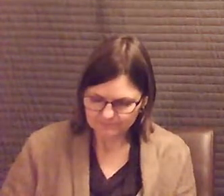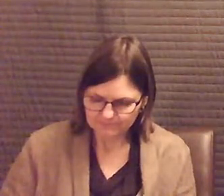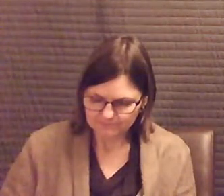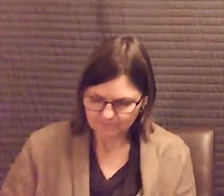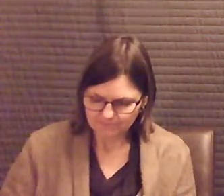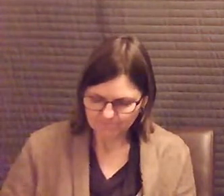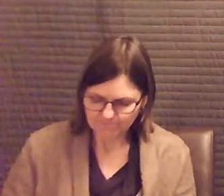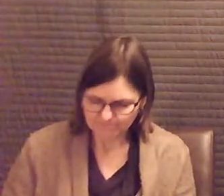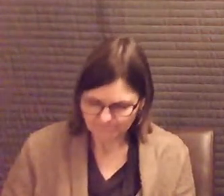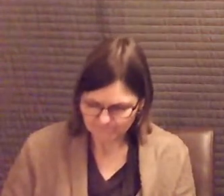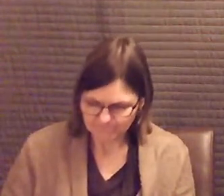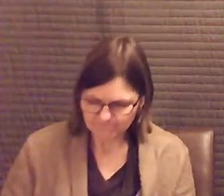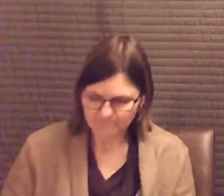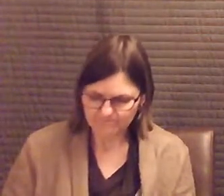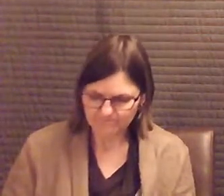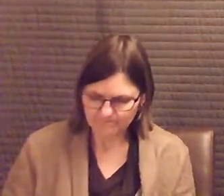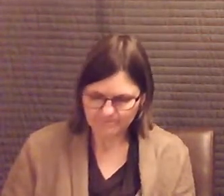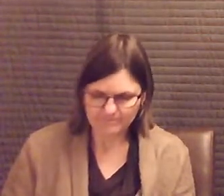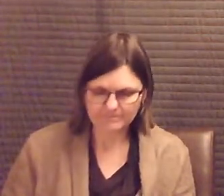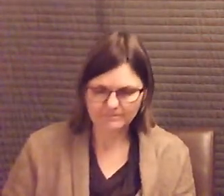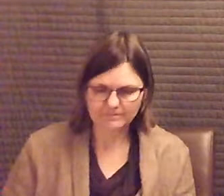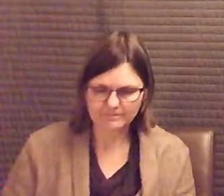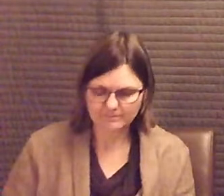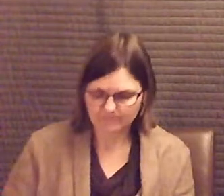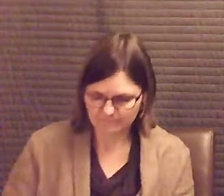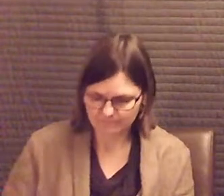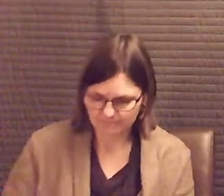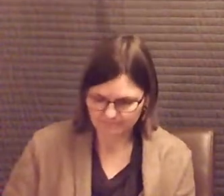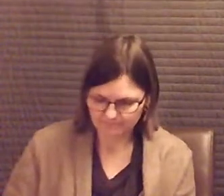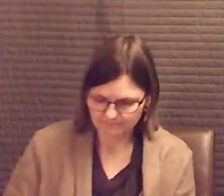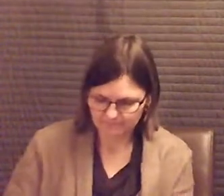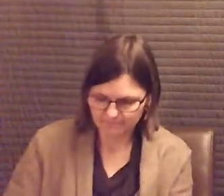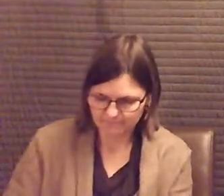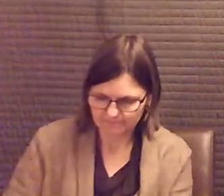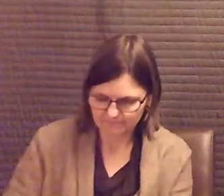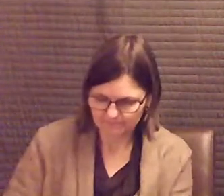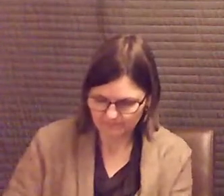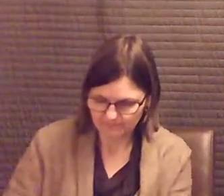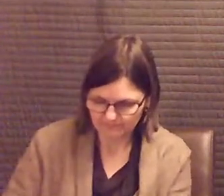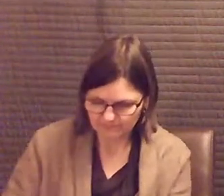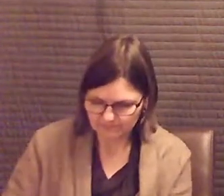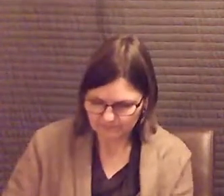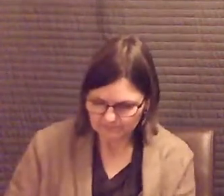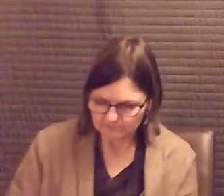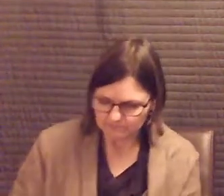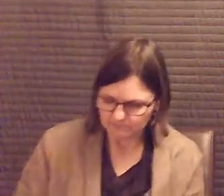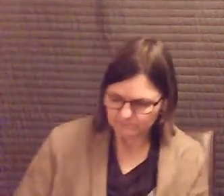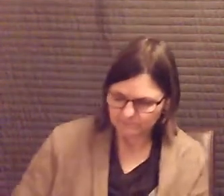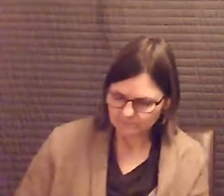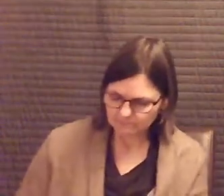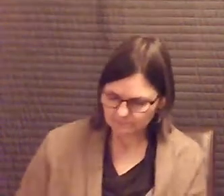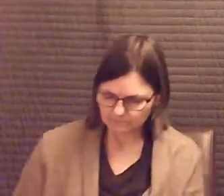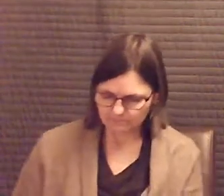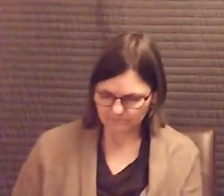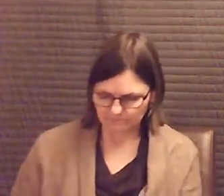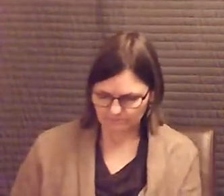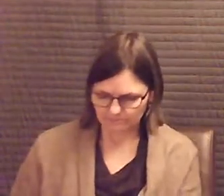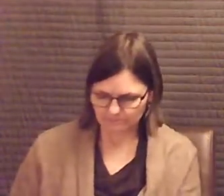lois blauwe bol jullie te roepen de aan de beloning preview